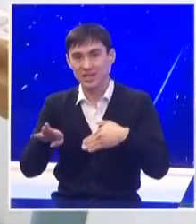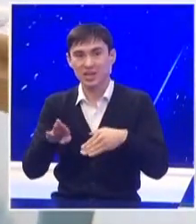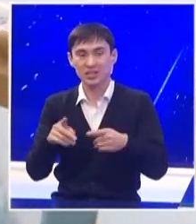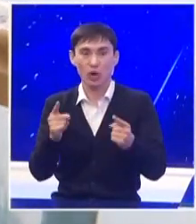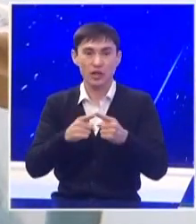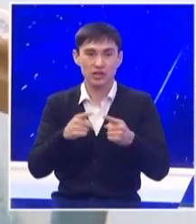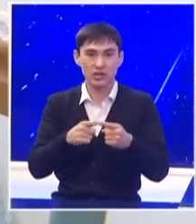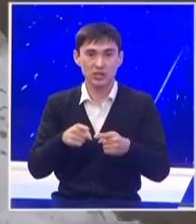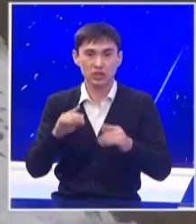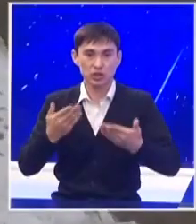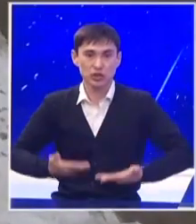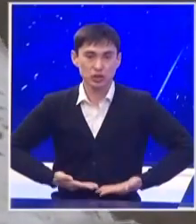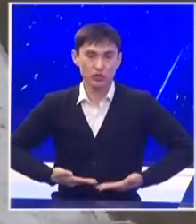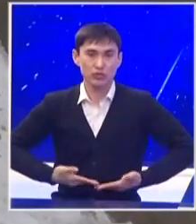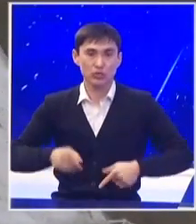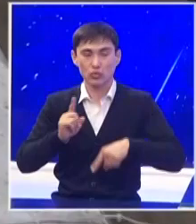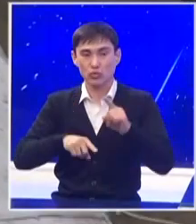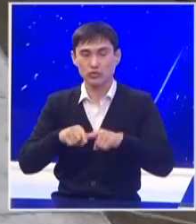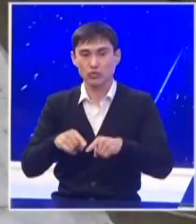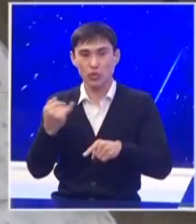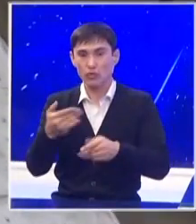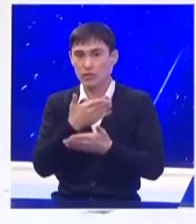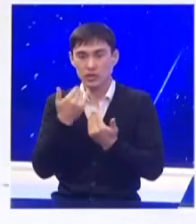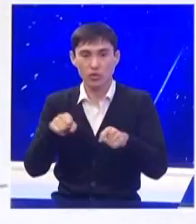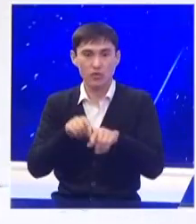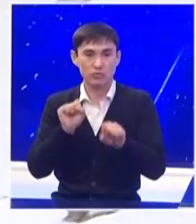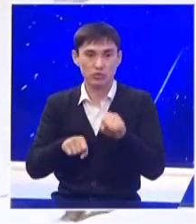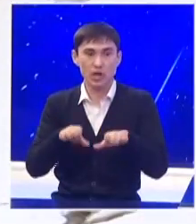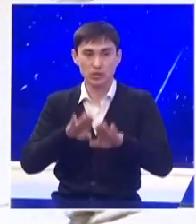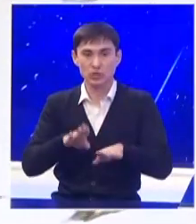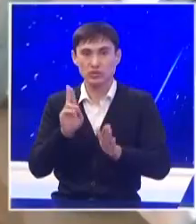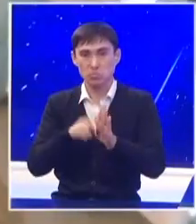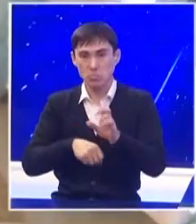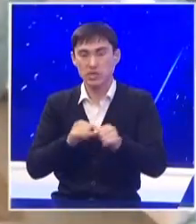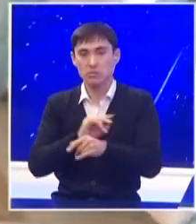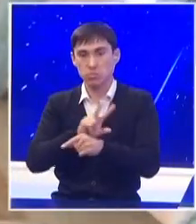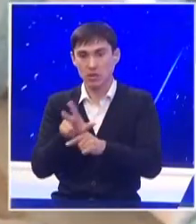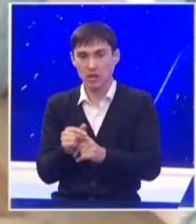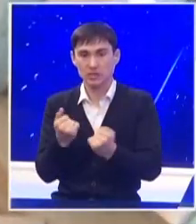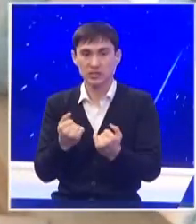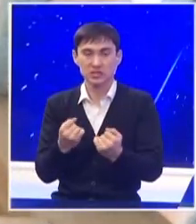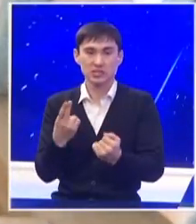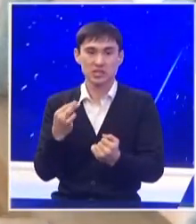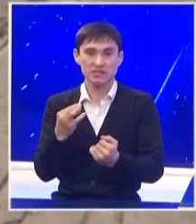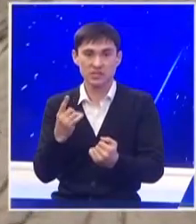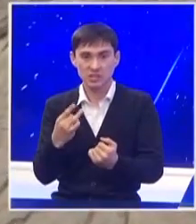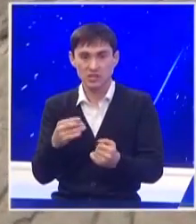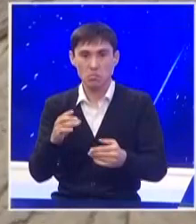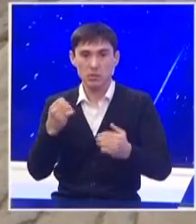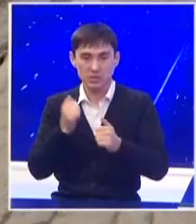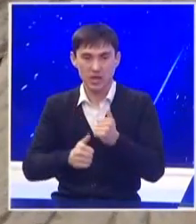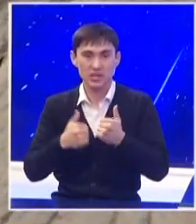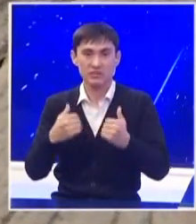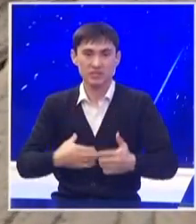квартиру, кто-то живет у родственников. У кого нет и такой возможности, остаются здесь без элементарных благ цивилизации и в постоянном страхе за